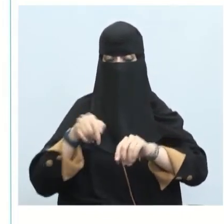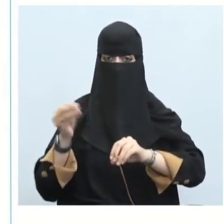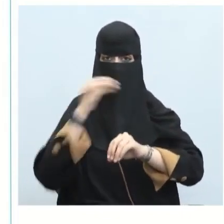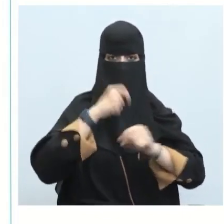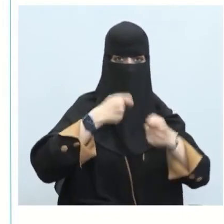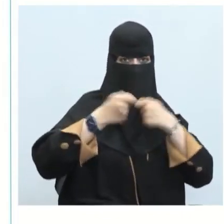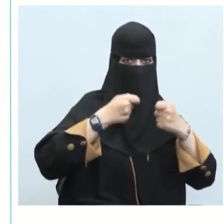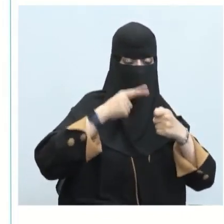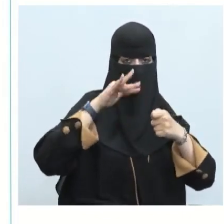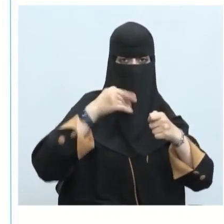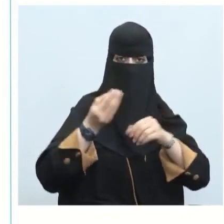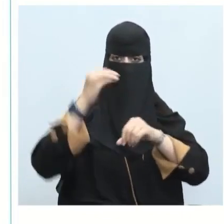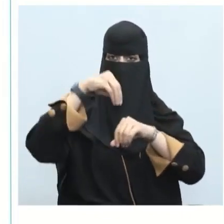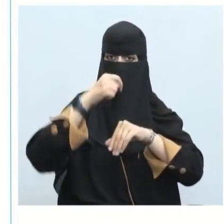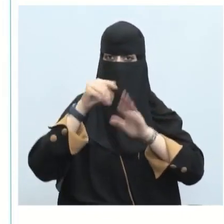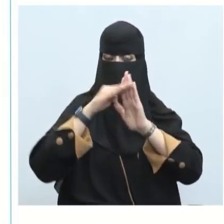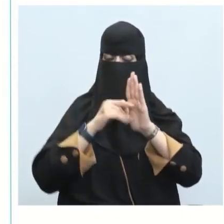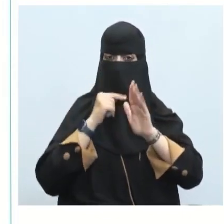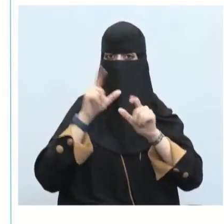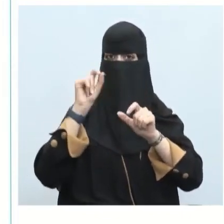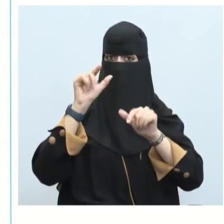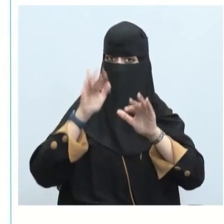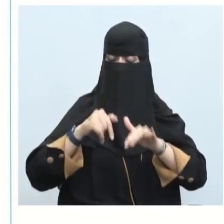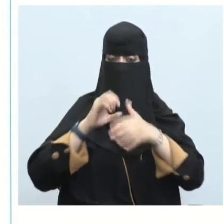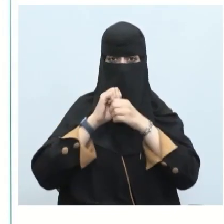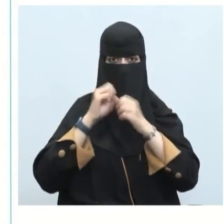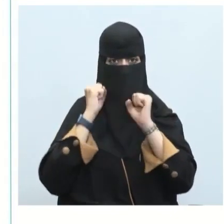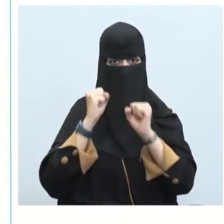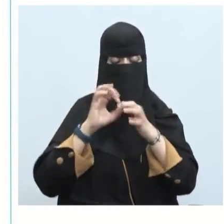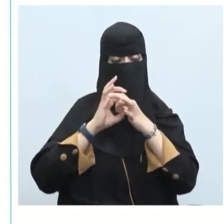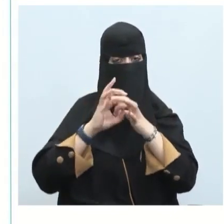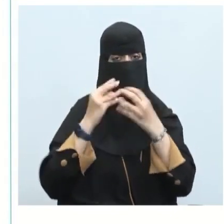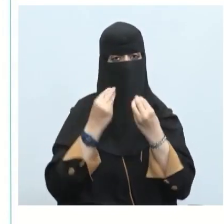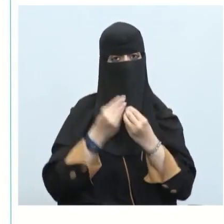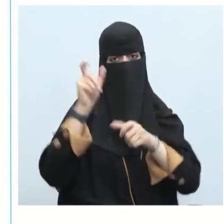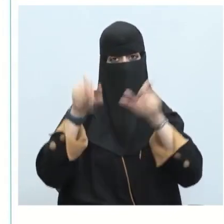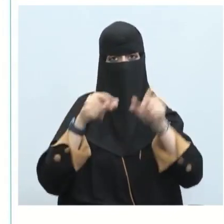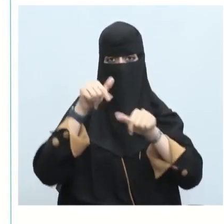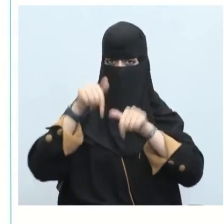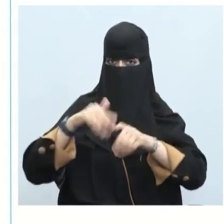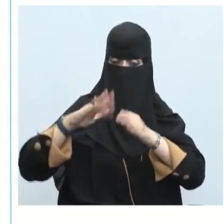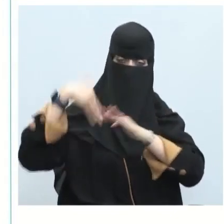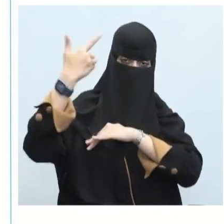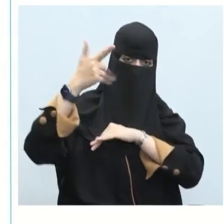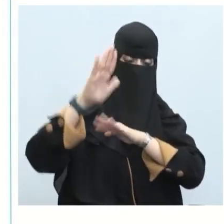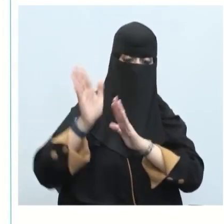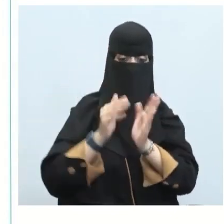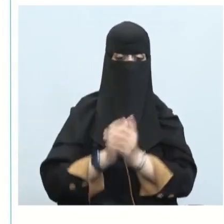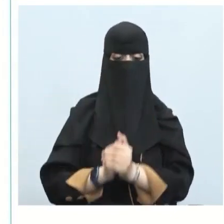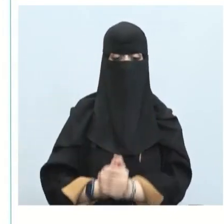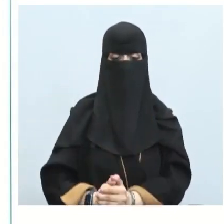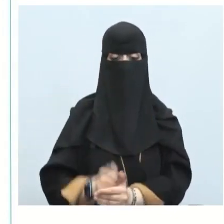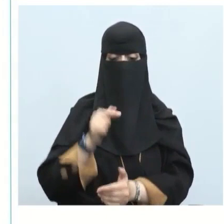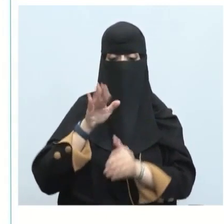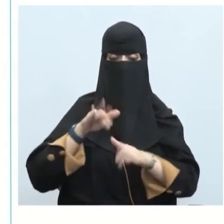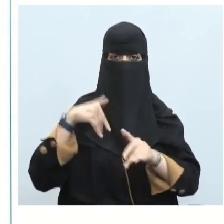تسويق محتوى ممتازه لتقويه العلاقات مع العملاء الحاليين والمحتملين